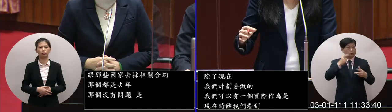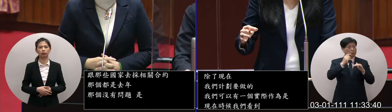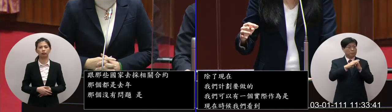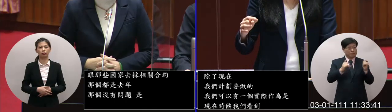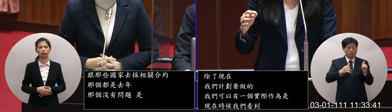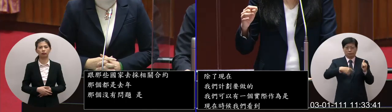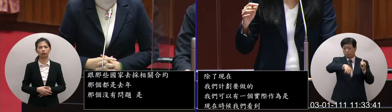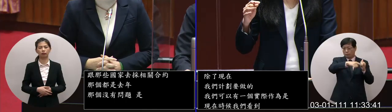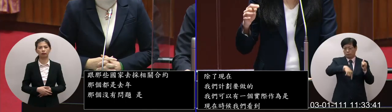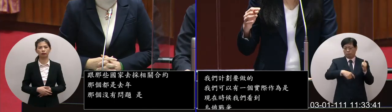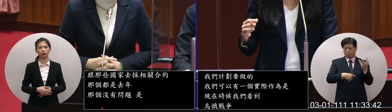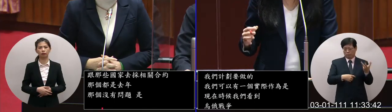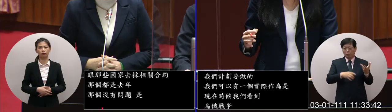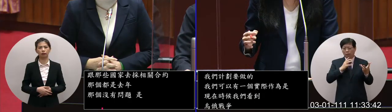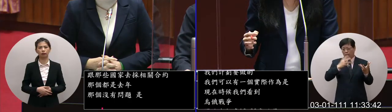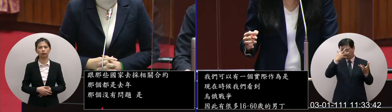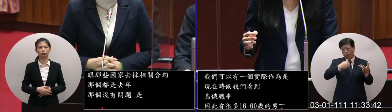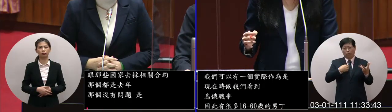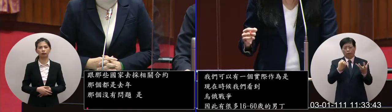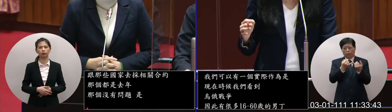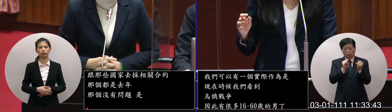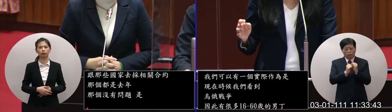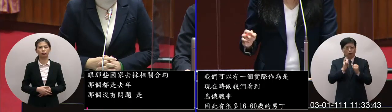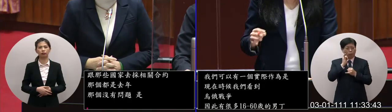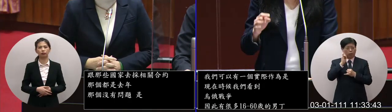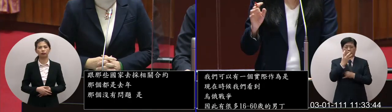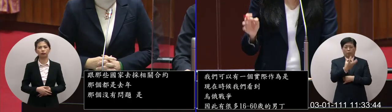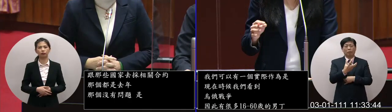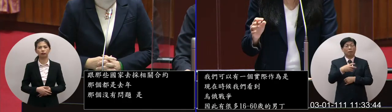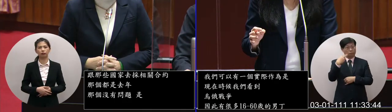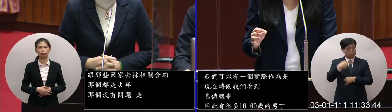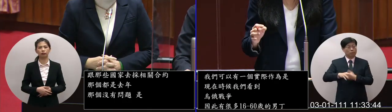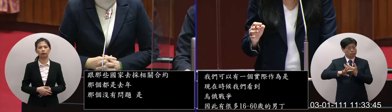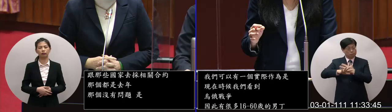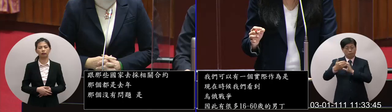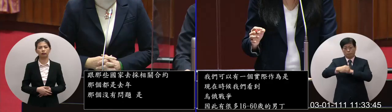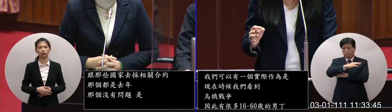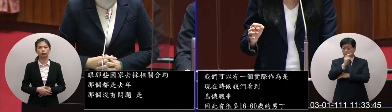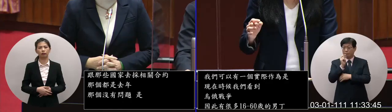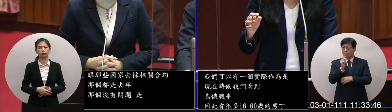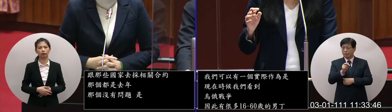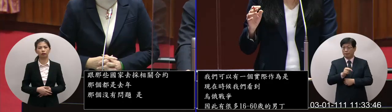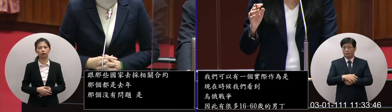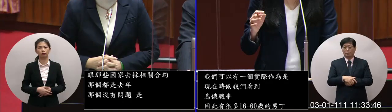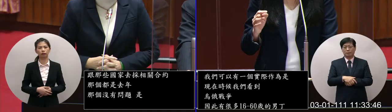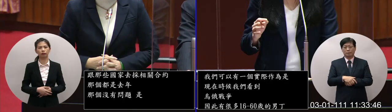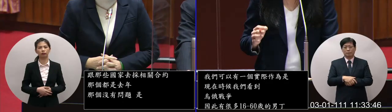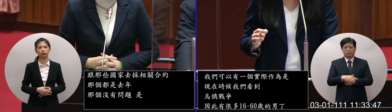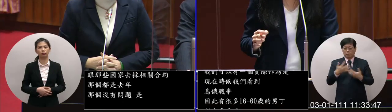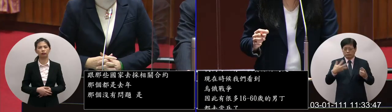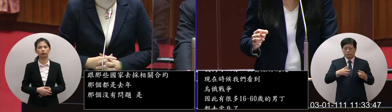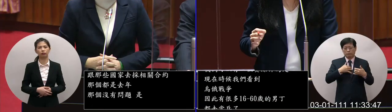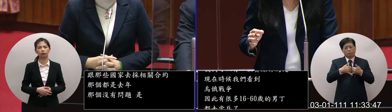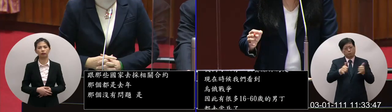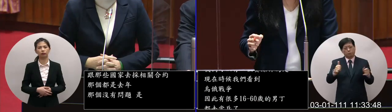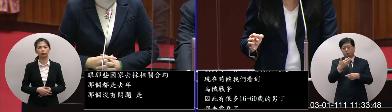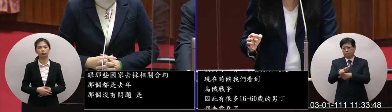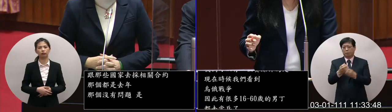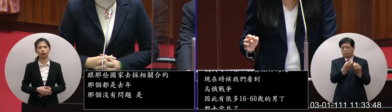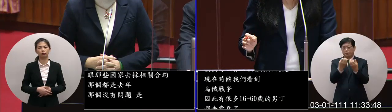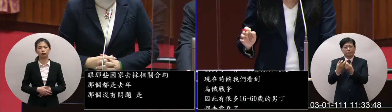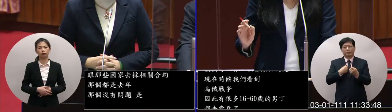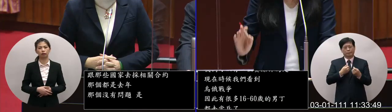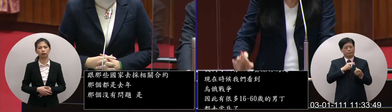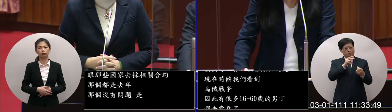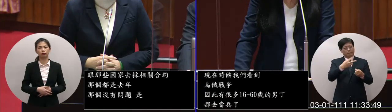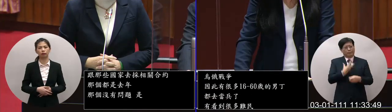好像都是这个老弱妇孺的居多，我们也从很多的媒体上面看到很多这个生离死别的画面，其实我们都非常难